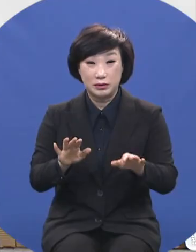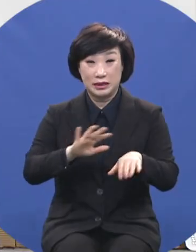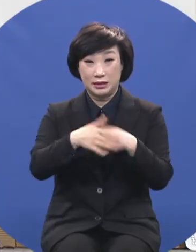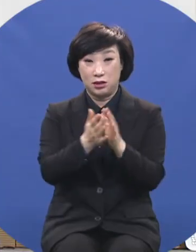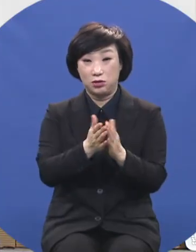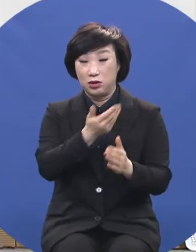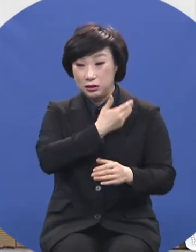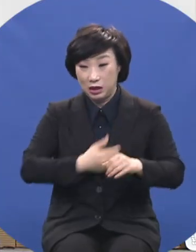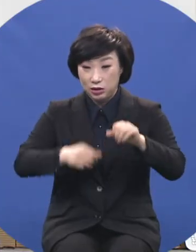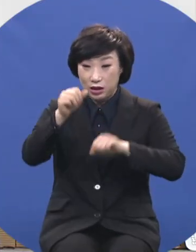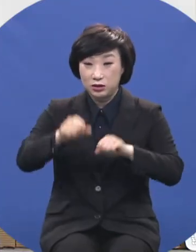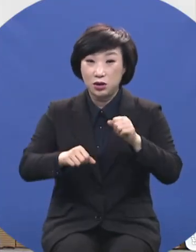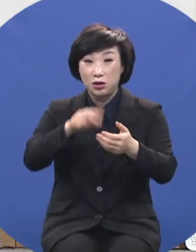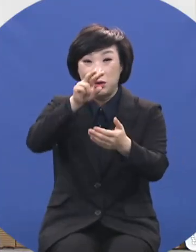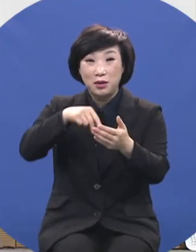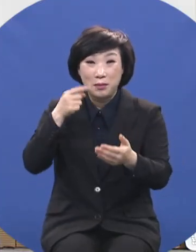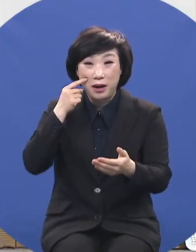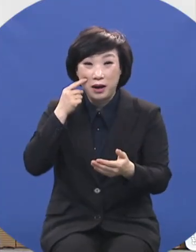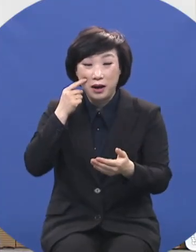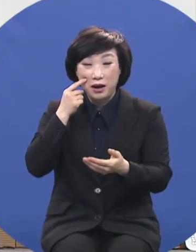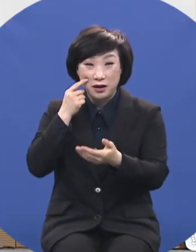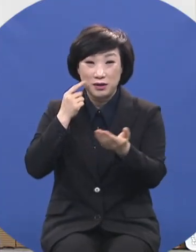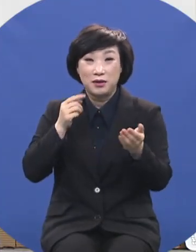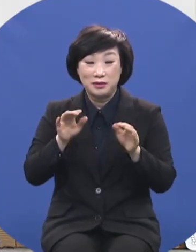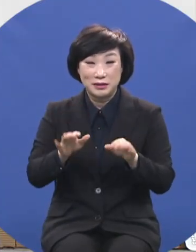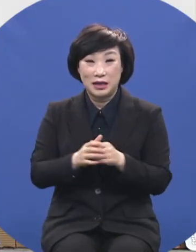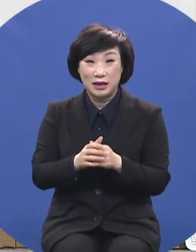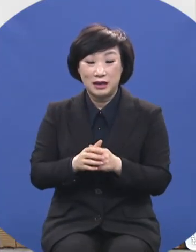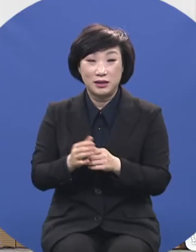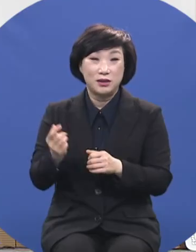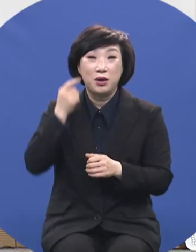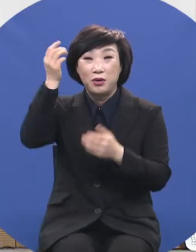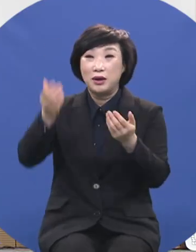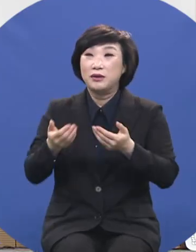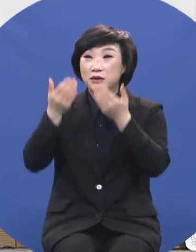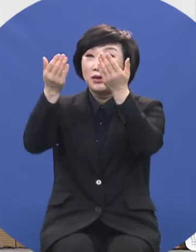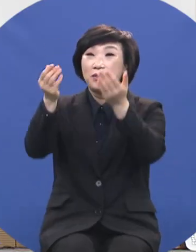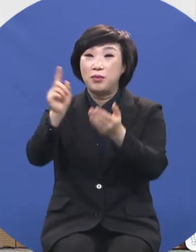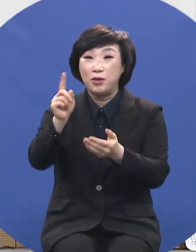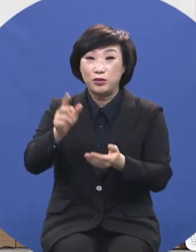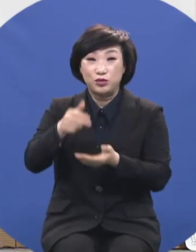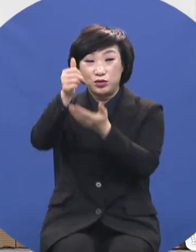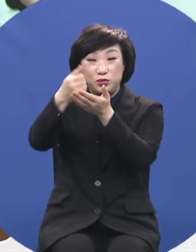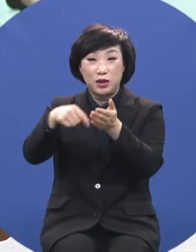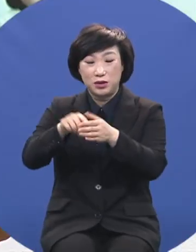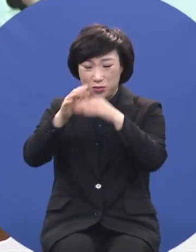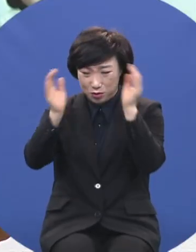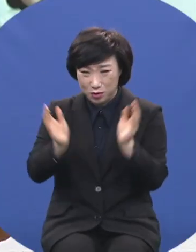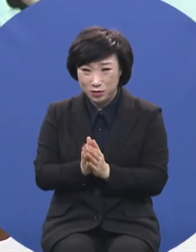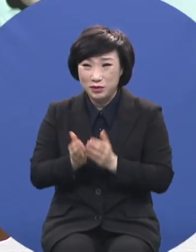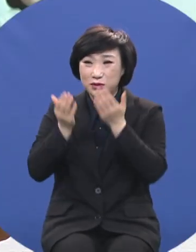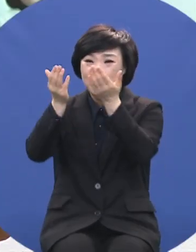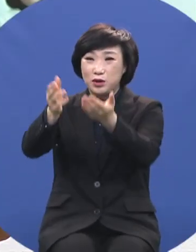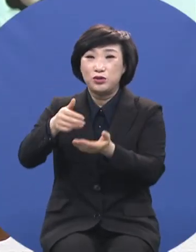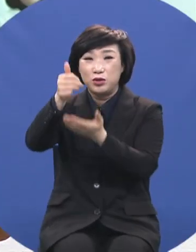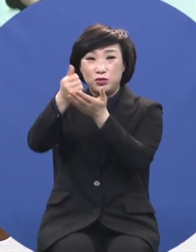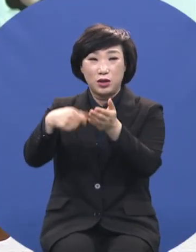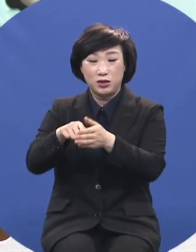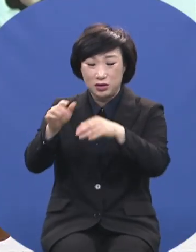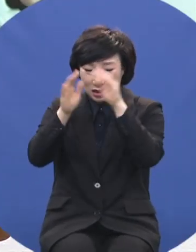사도행전을 보니까 그들이 돌린 영광은 주를 위해 다 드리고 주를 위해 다 죽더라 그